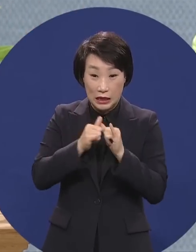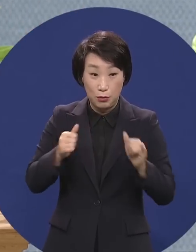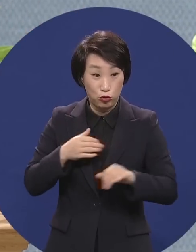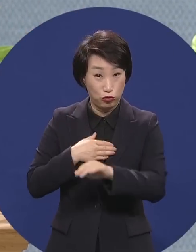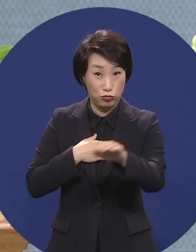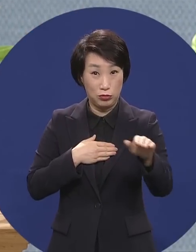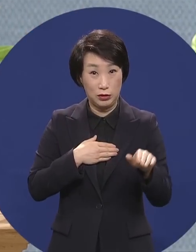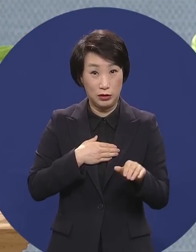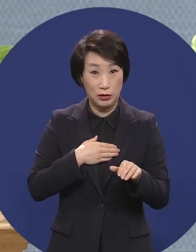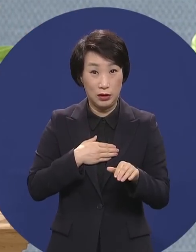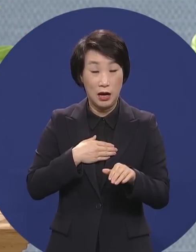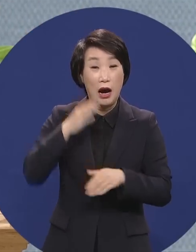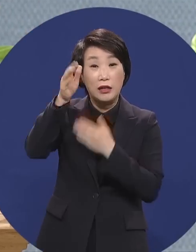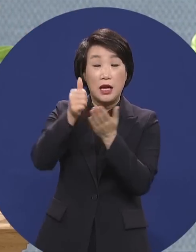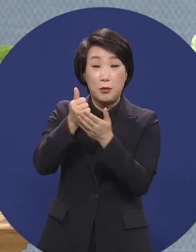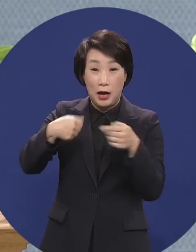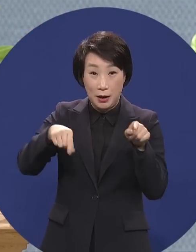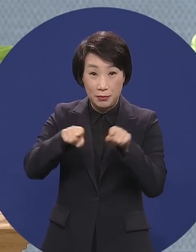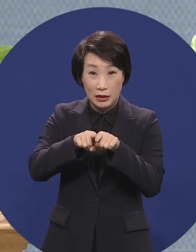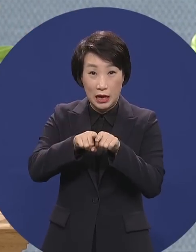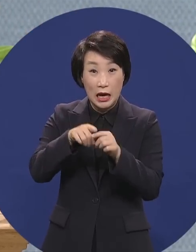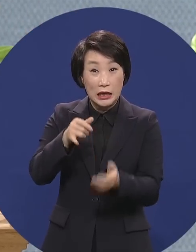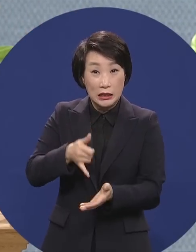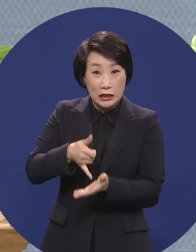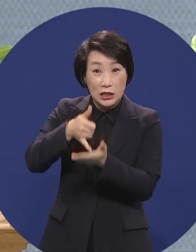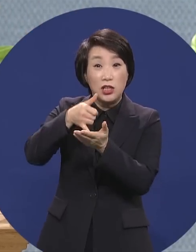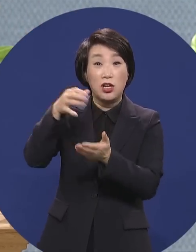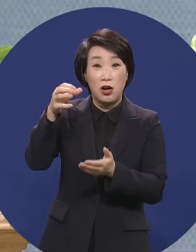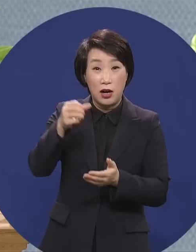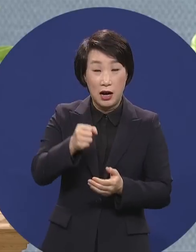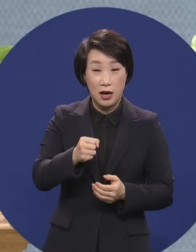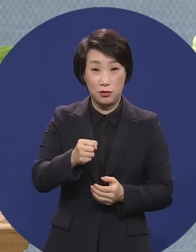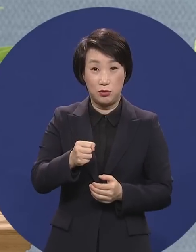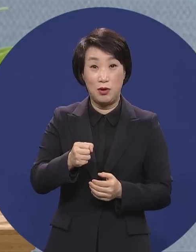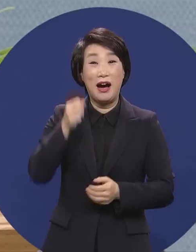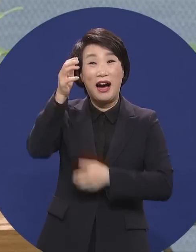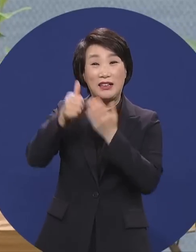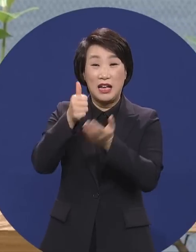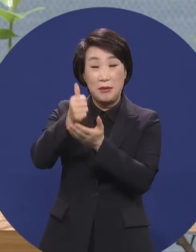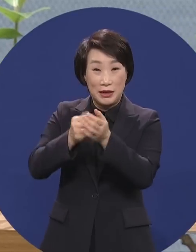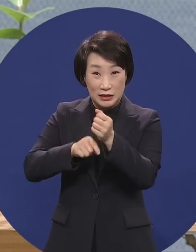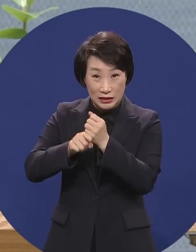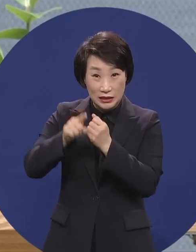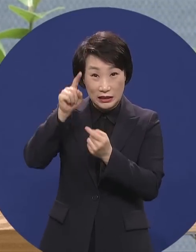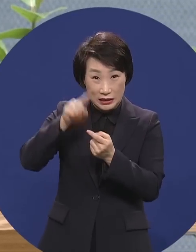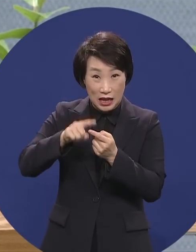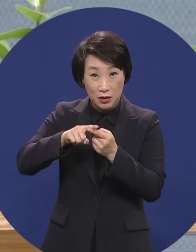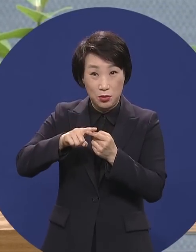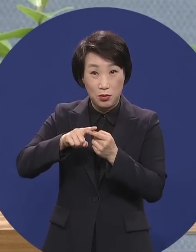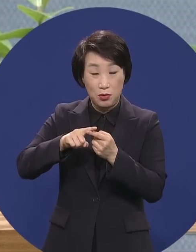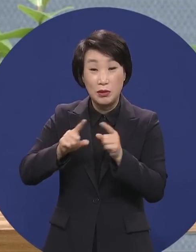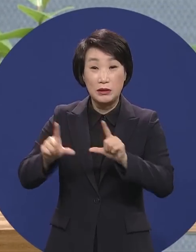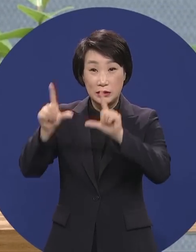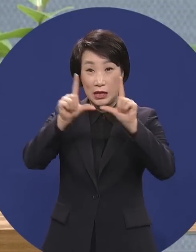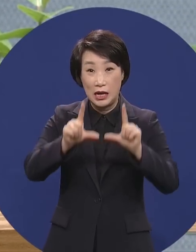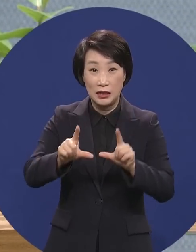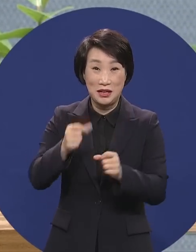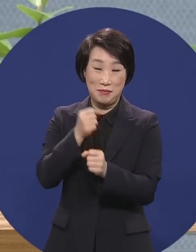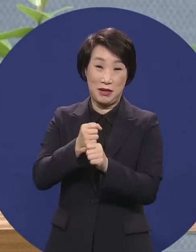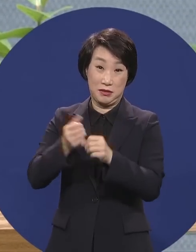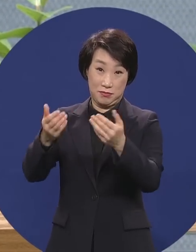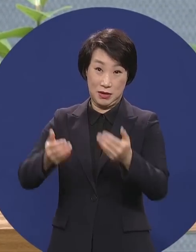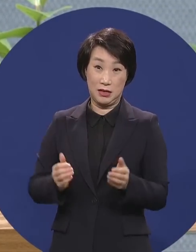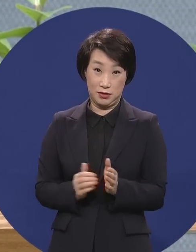피조물로서 하나님과 같은 인격을 가지고 하나님의 뜻에 따라 살도록